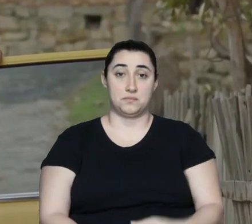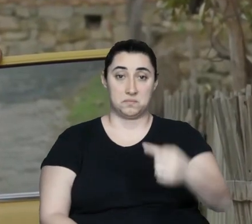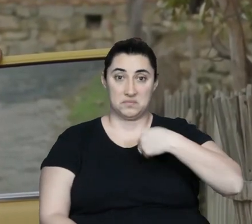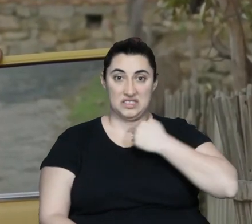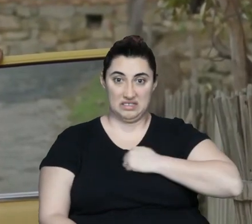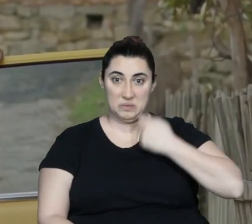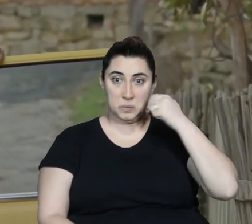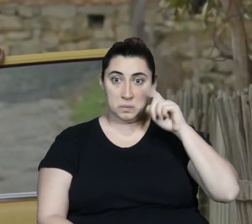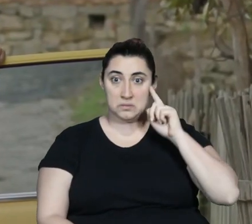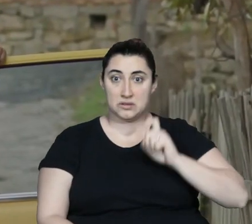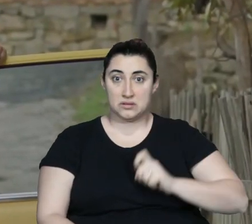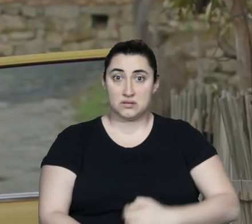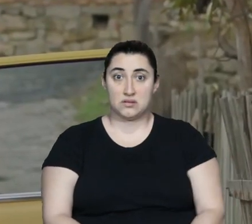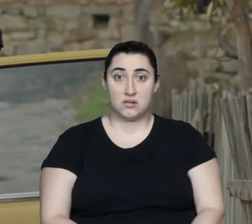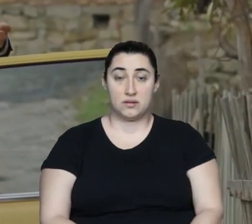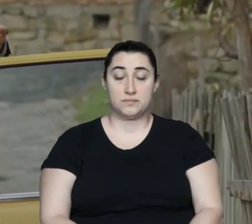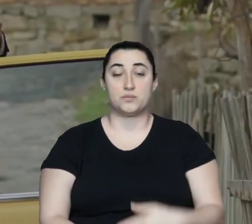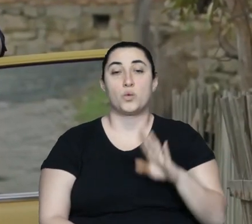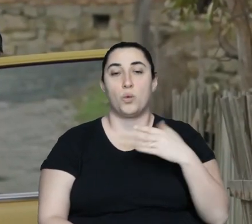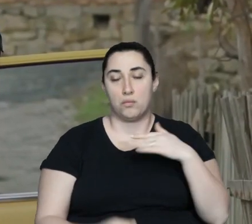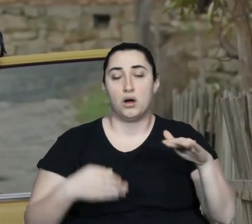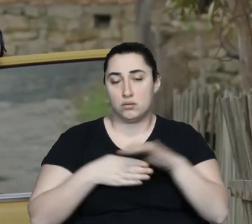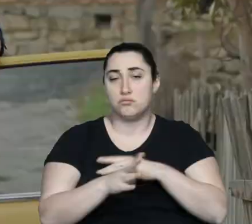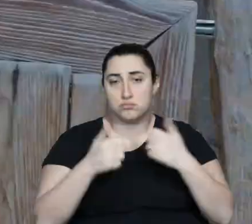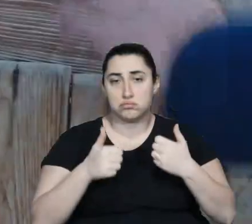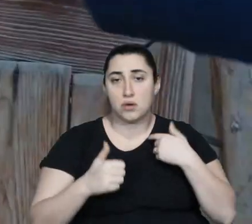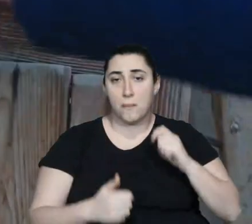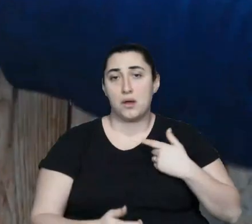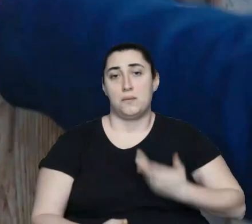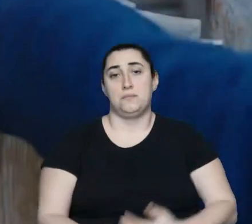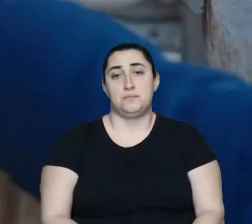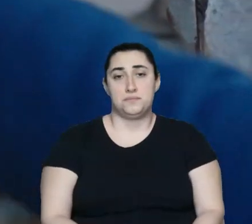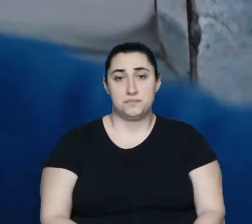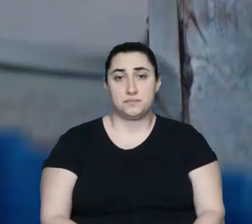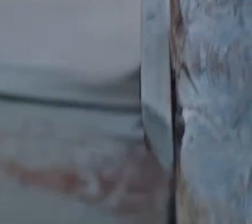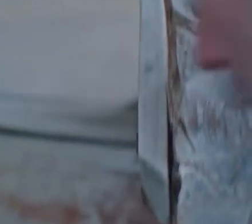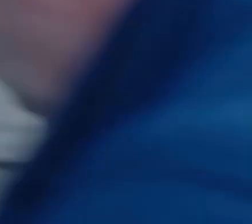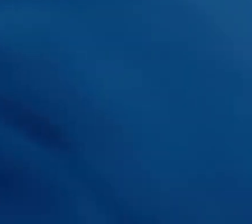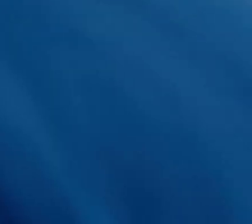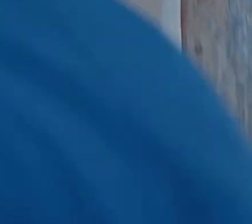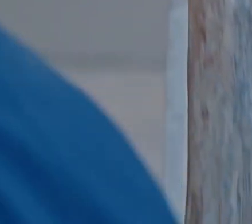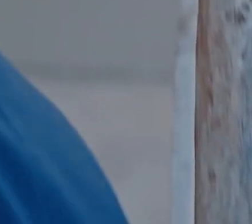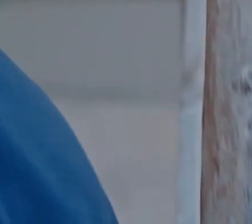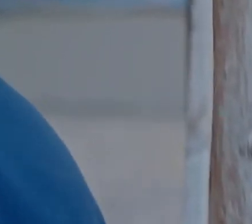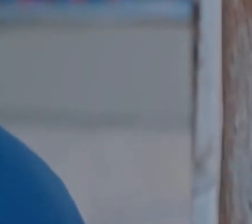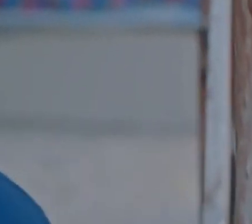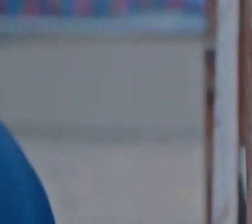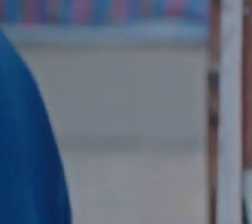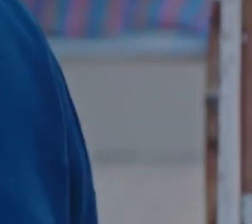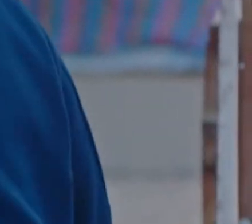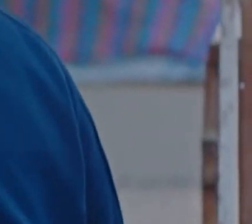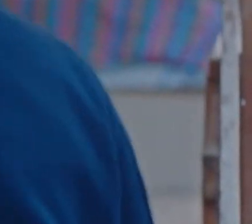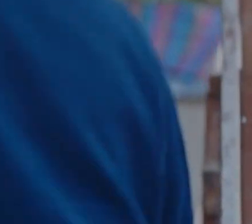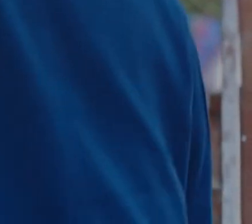Bana mı kızdı acaba ya? Hayır, girmesine girerim de. İbrahim bel hizası ahşap bir bahçe kapısını